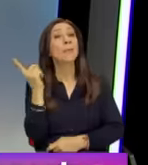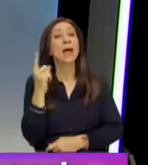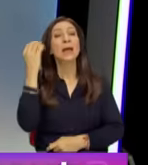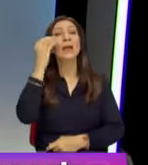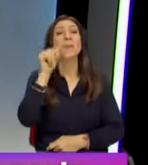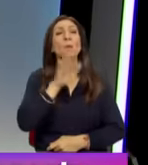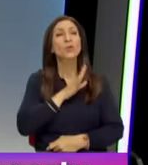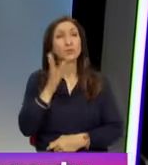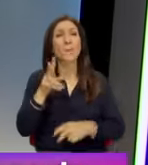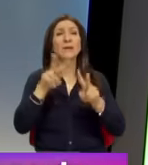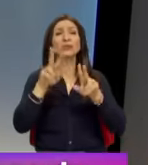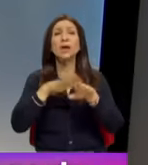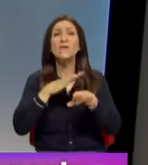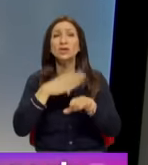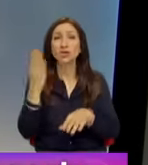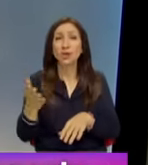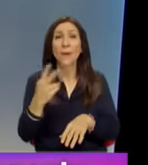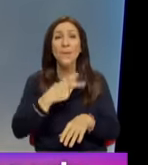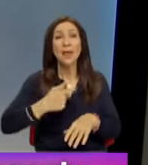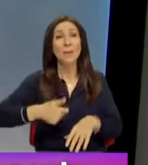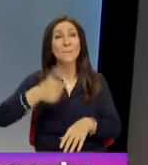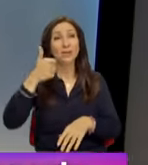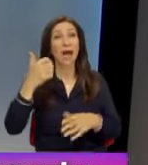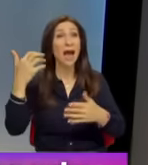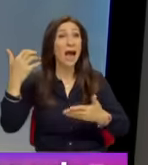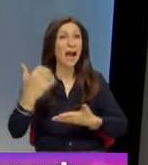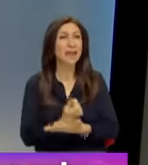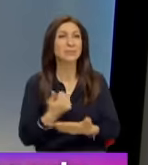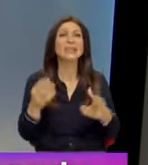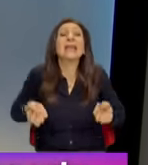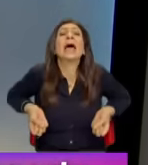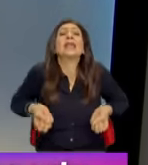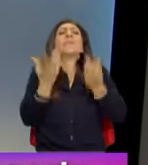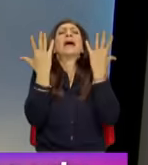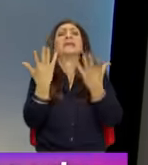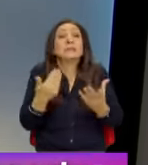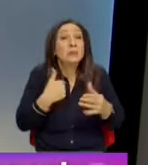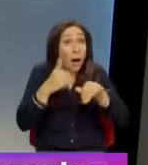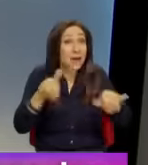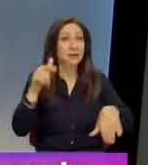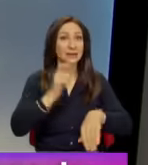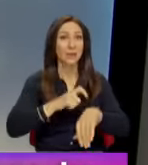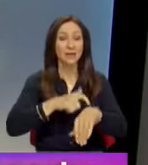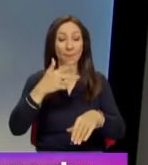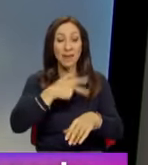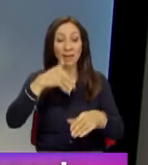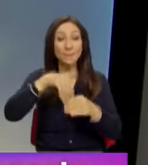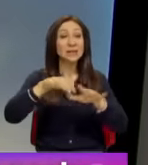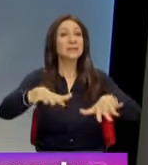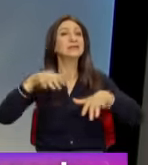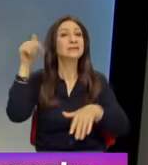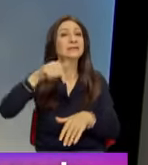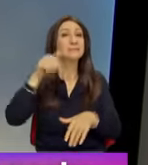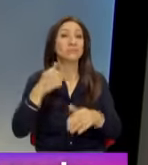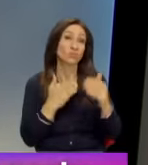Ekrem İmamoğlu da Mansur Yavaş da belediye başkanlığını kazanmamız yetmez. Bizim aynı zamanda belediye meclisinde de